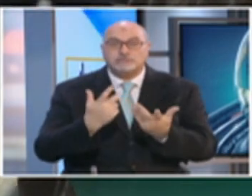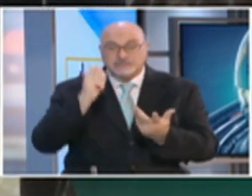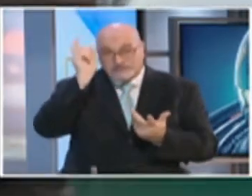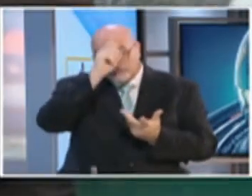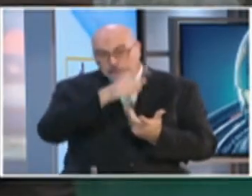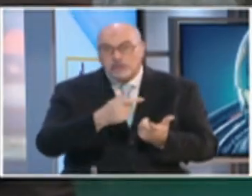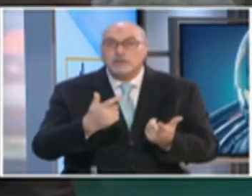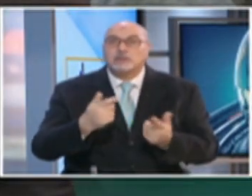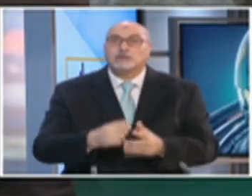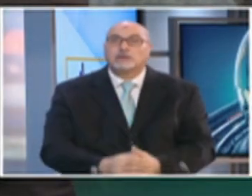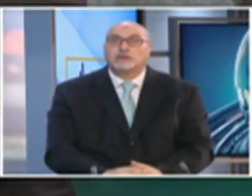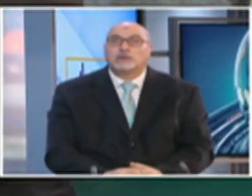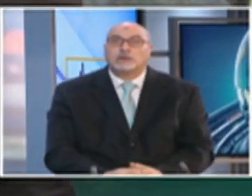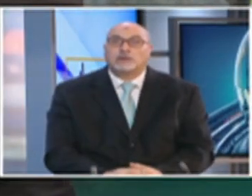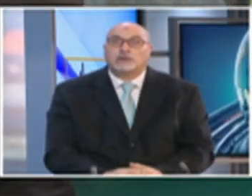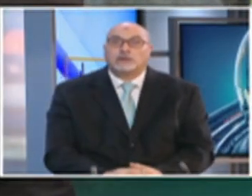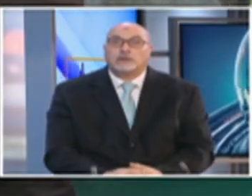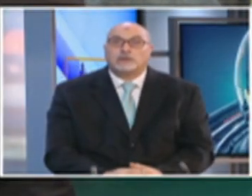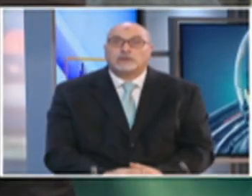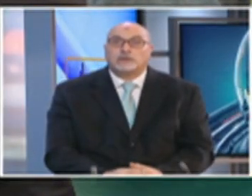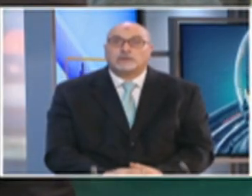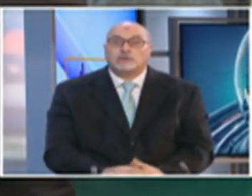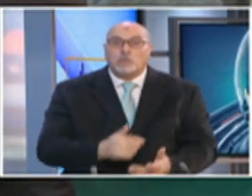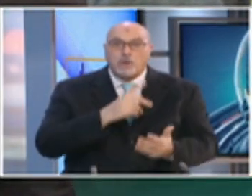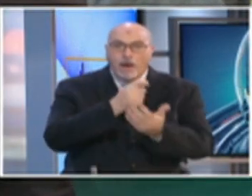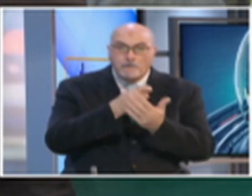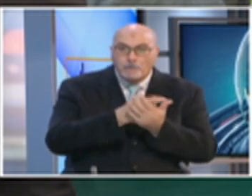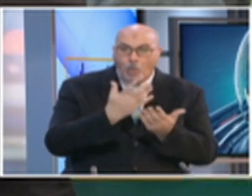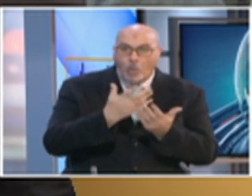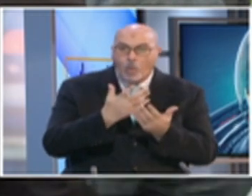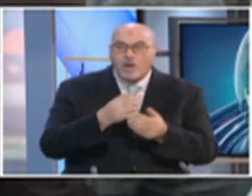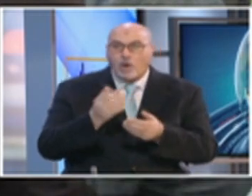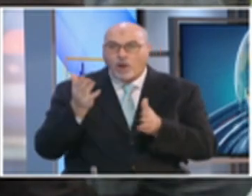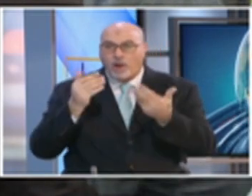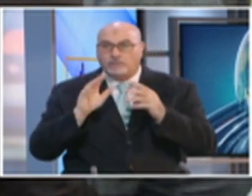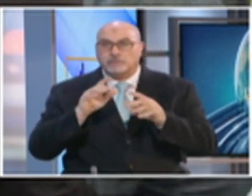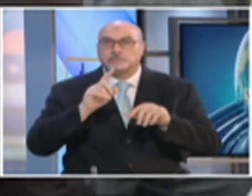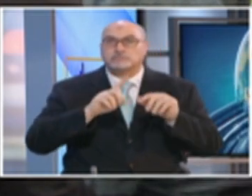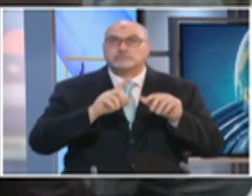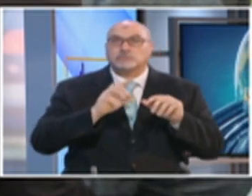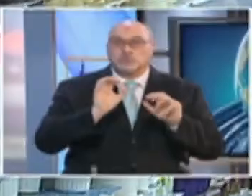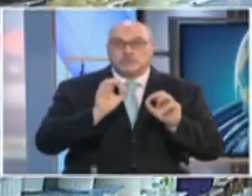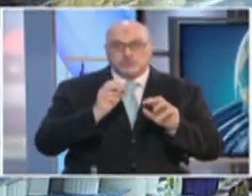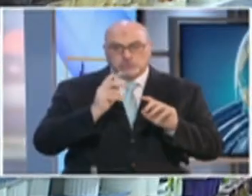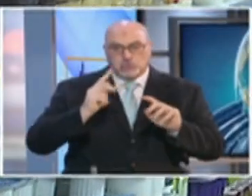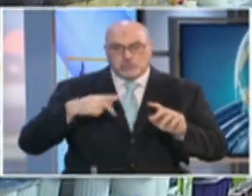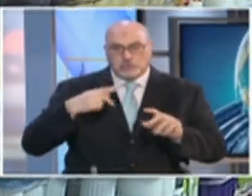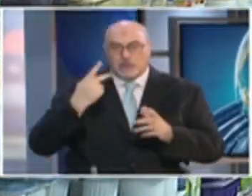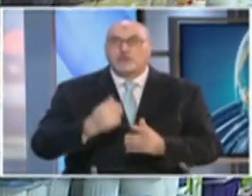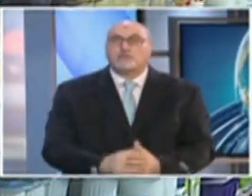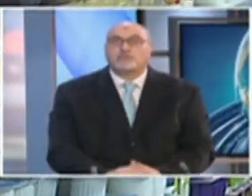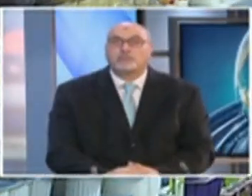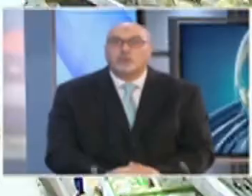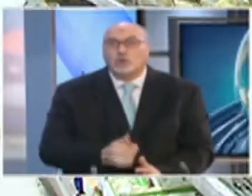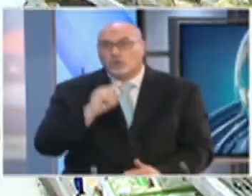ما يقدرش. اجراءات يعني معليش نحاول الضرائب تاع بعض المواد هكذا، يعني مليحه بيان سور. اجراءات